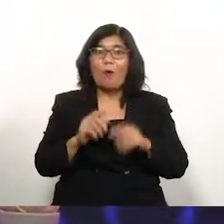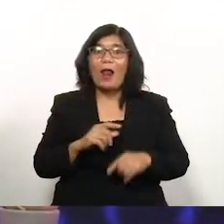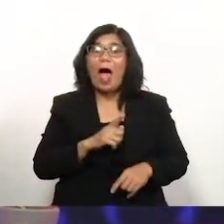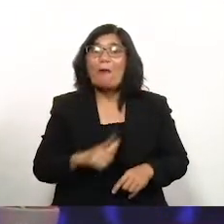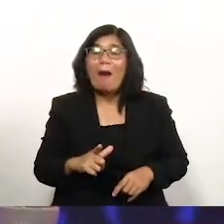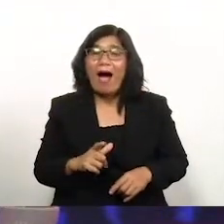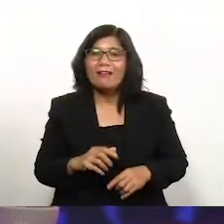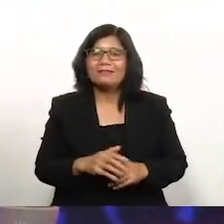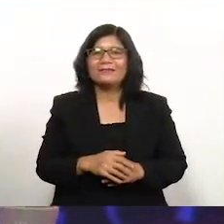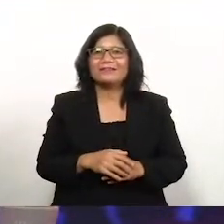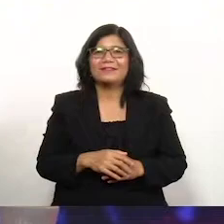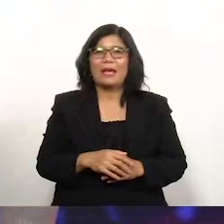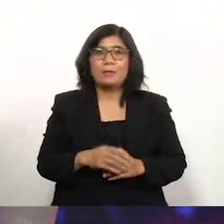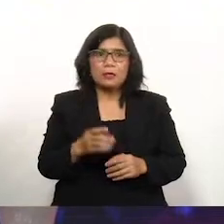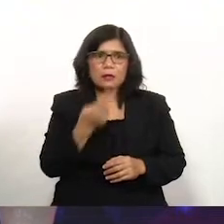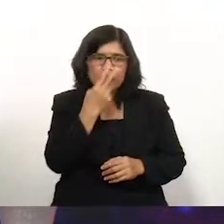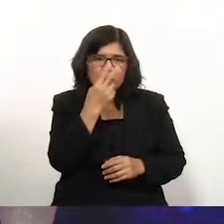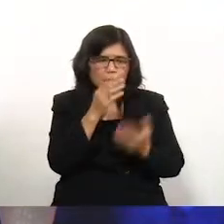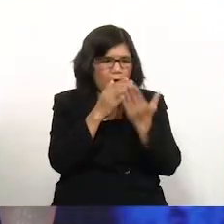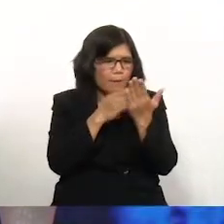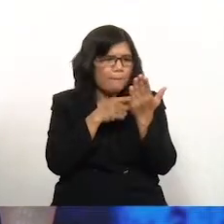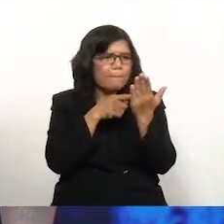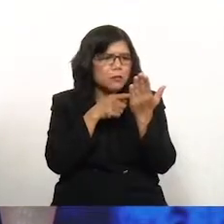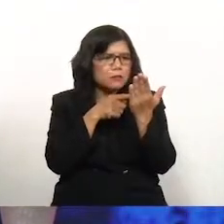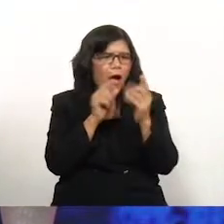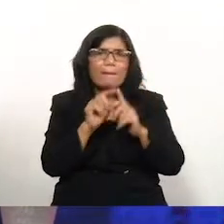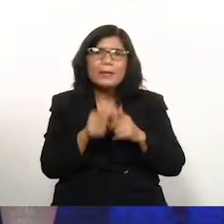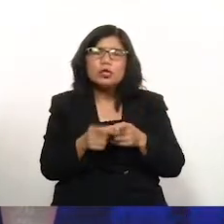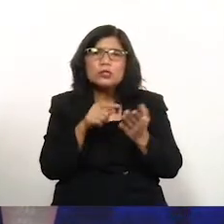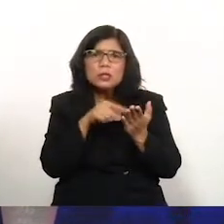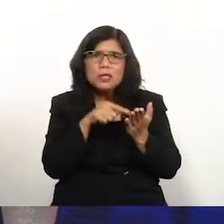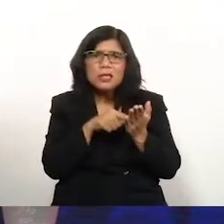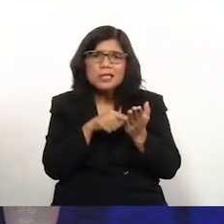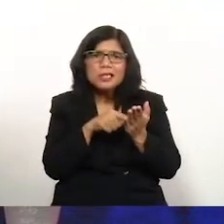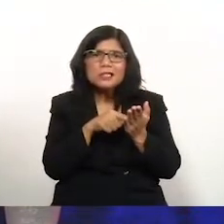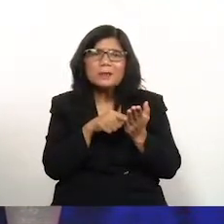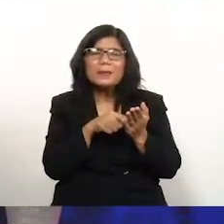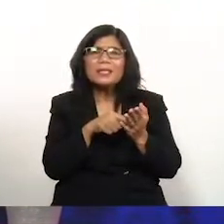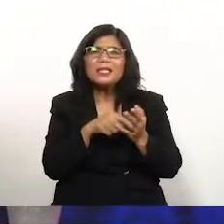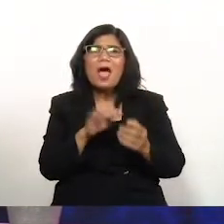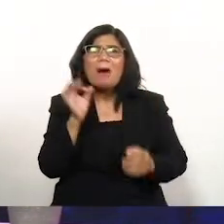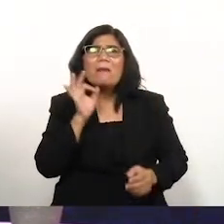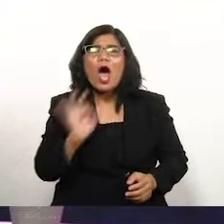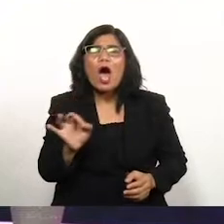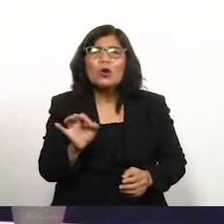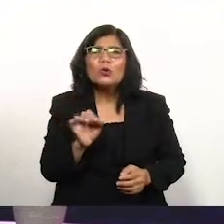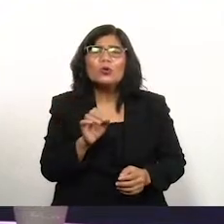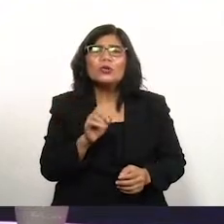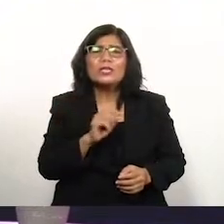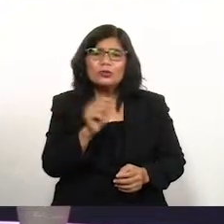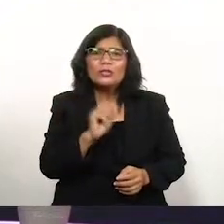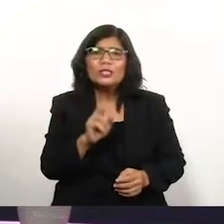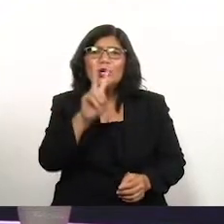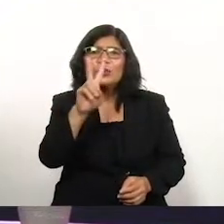hai tapi kalau kita baca begini hello Hai seperti kek baru ditulis Hai dua